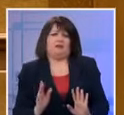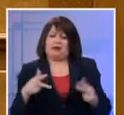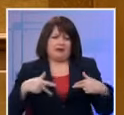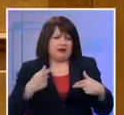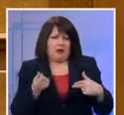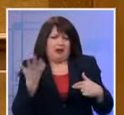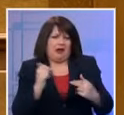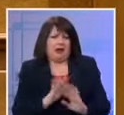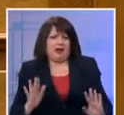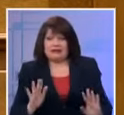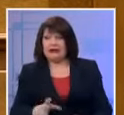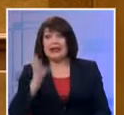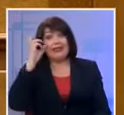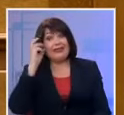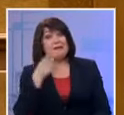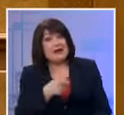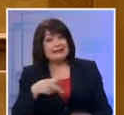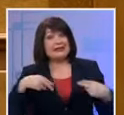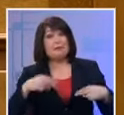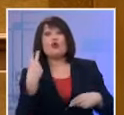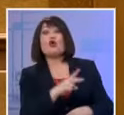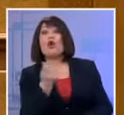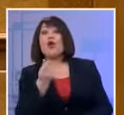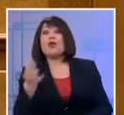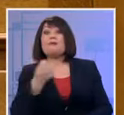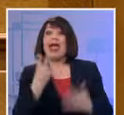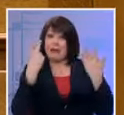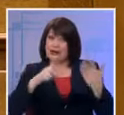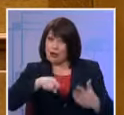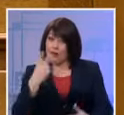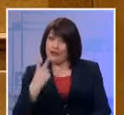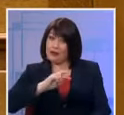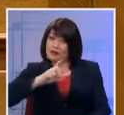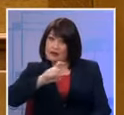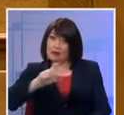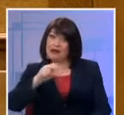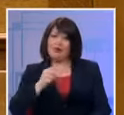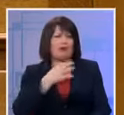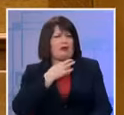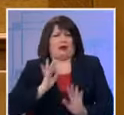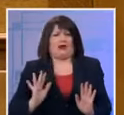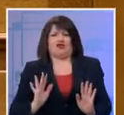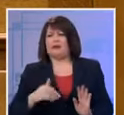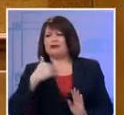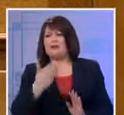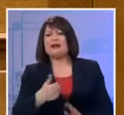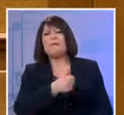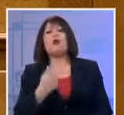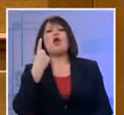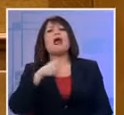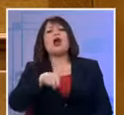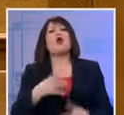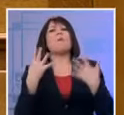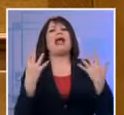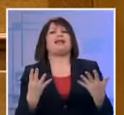σας. Θυμάστε που ο υπουργός σας έλεγε ότι δεν χρειαζόμαστε 7,2 δισεκατομμύρια. Και ύστερα έλεγε ότι θα χρειαστούμε μόνο το 1,9 από